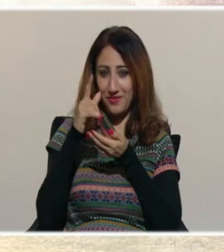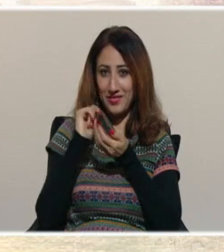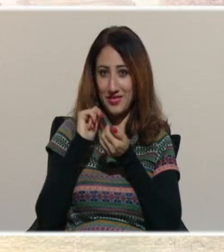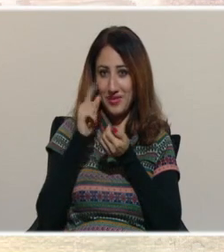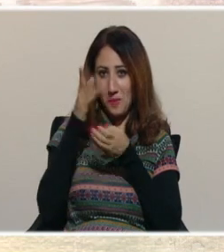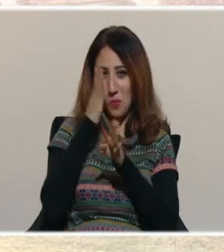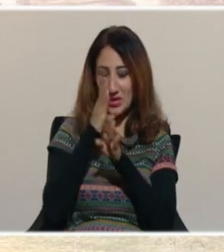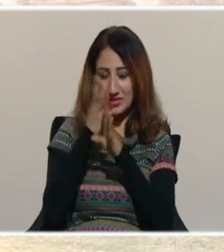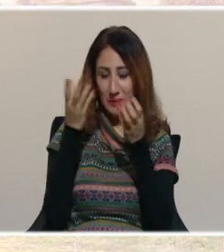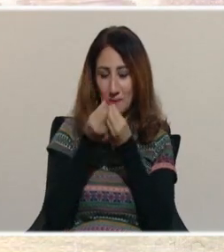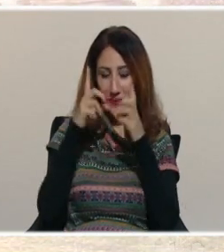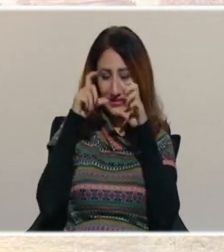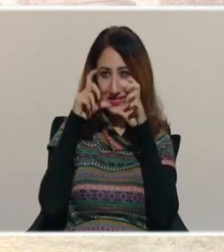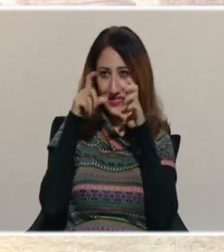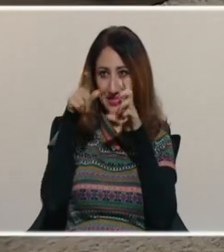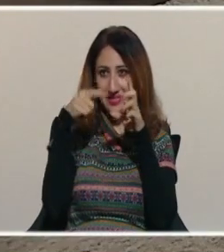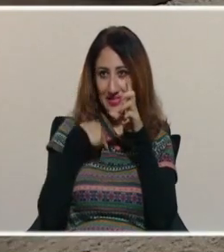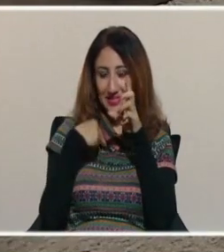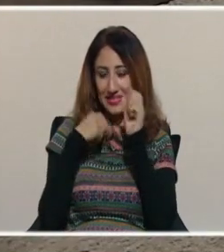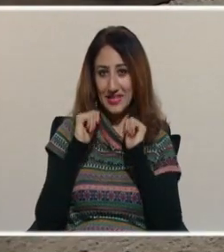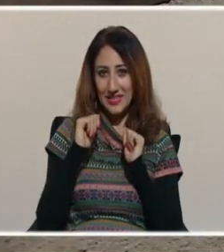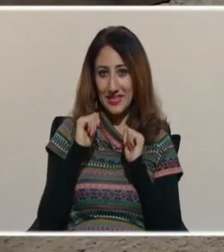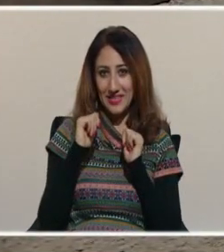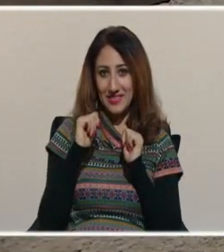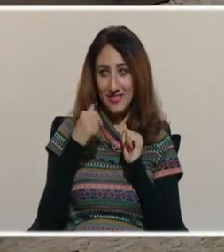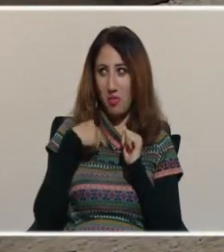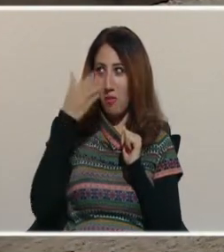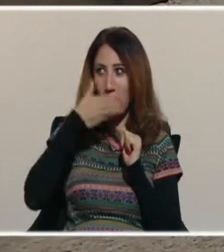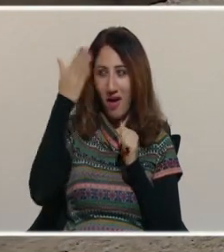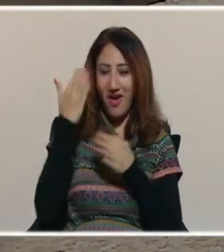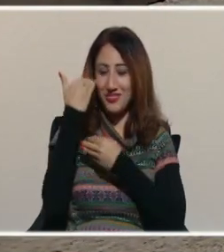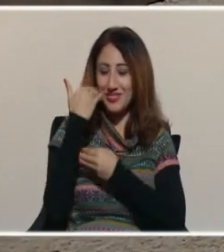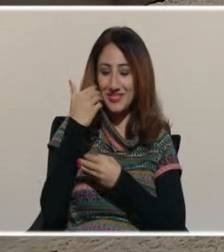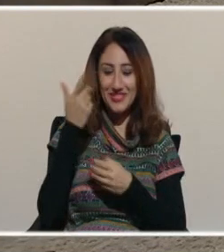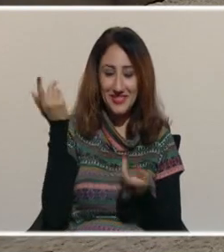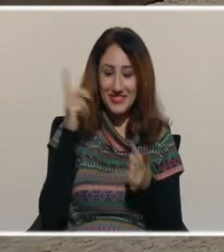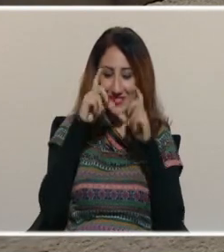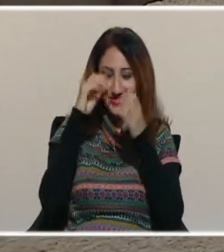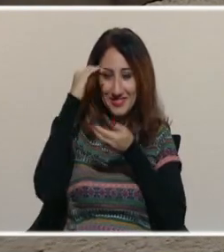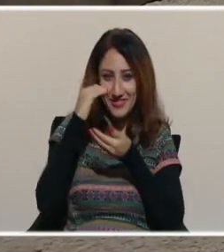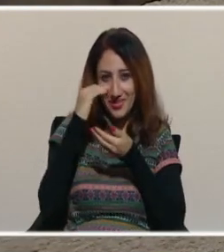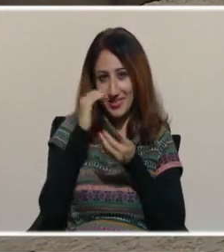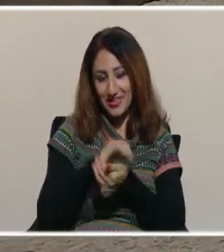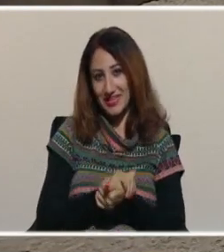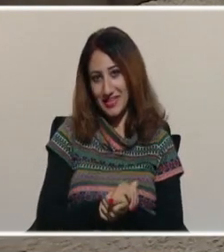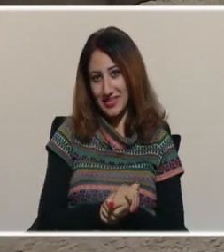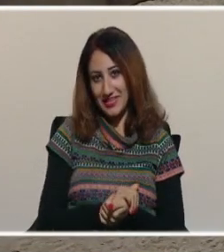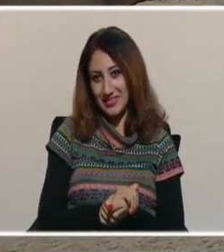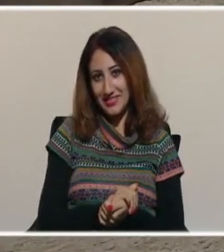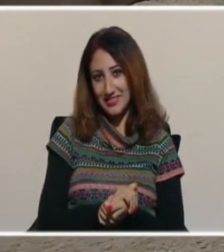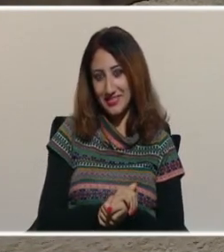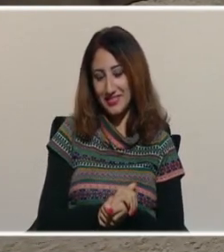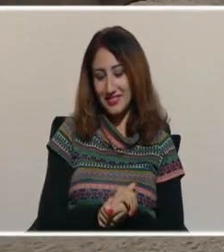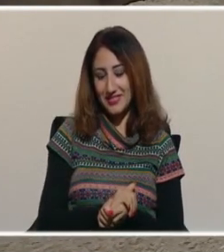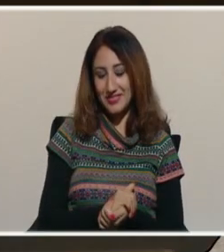أنور وجدي. أكيد طبعًا، وأنا في السن ده لا يمكن كنت أعرف أنور وجدي ولا حاجة، أنا أبويا وداني أتصور. لا عارفاه، عارفاه. لا ما أنا